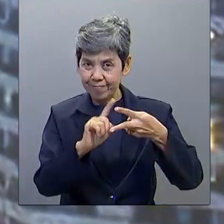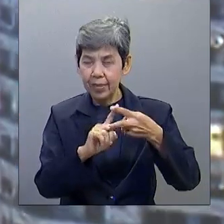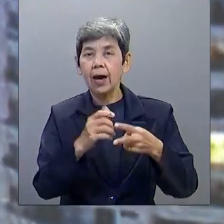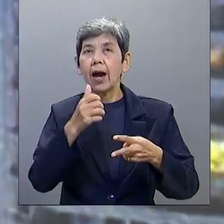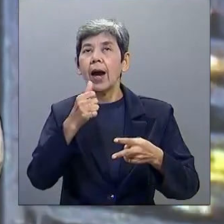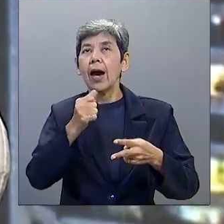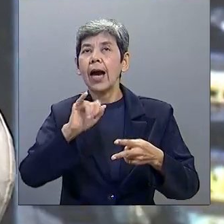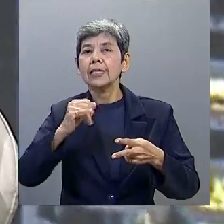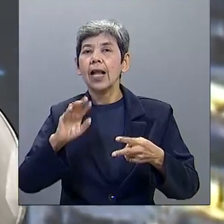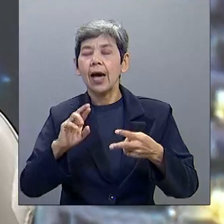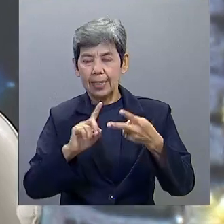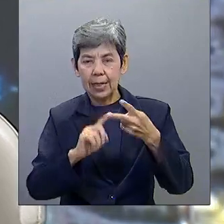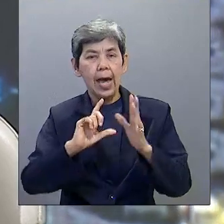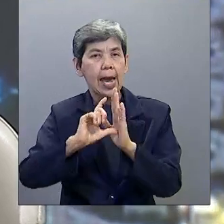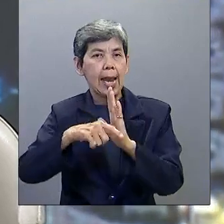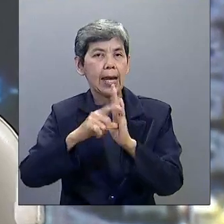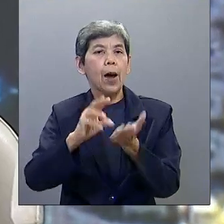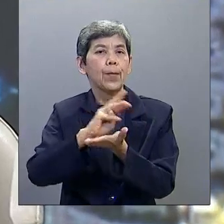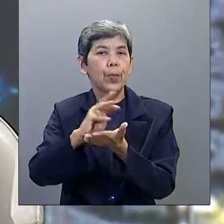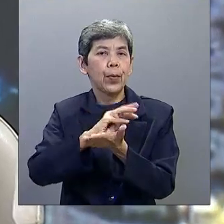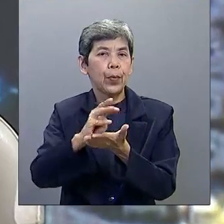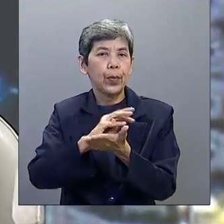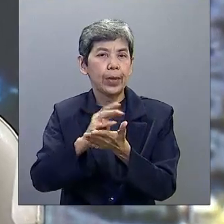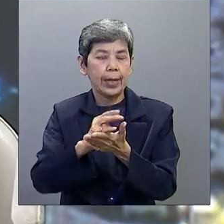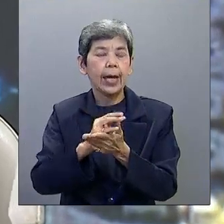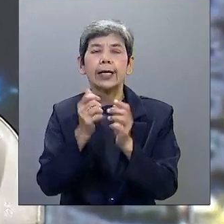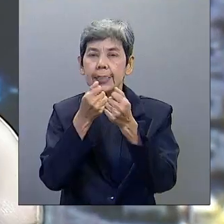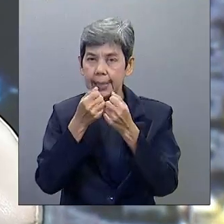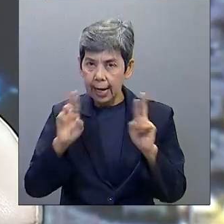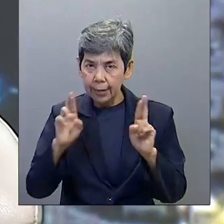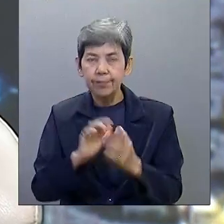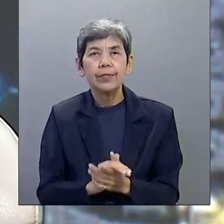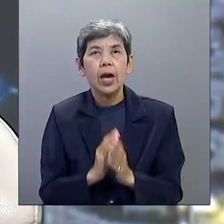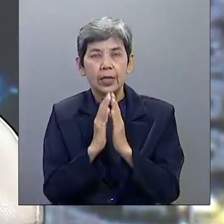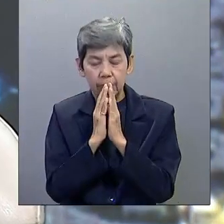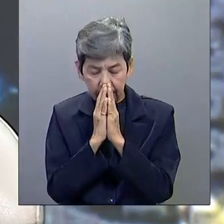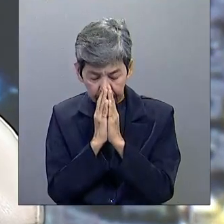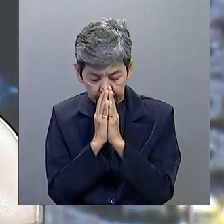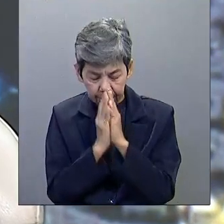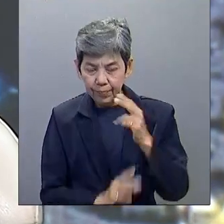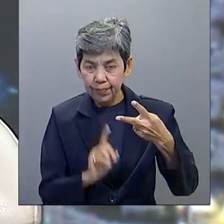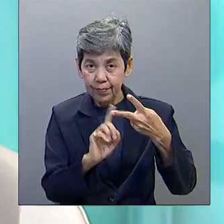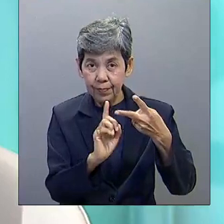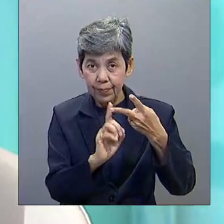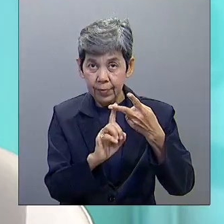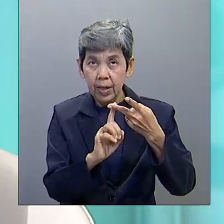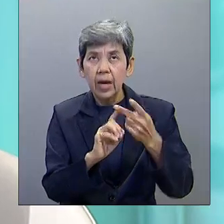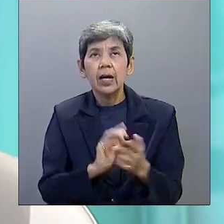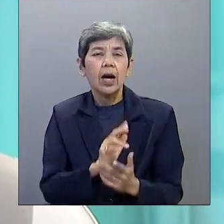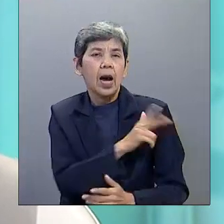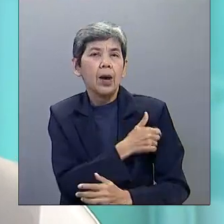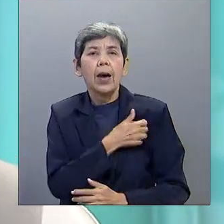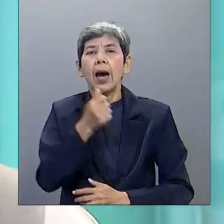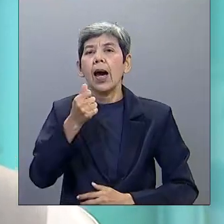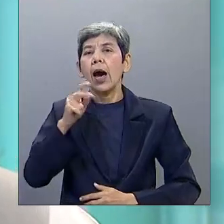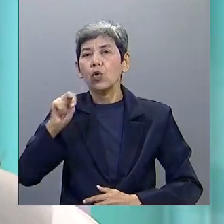ราสอนวารีเลขาธิการมูลนิธิอิสระชนนะคะ สว ัสดีค่ะส่วนอีกหนึ่งท่านนะคะก็คือนายแพทย์อานน